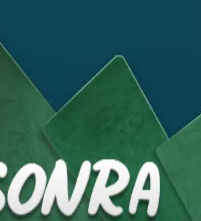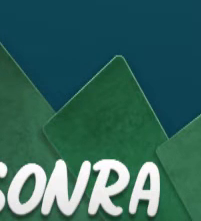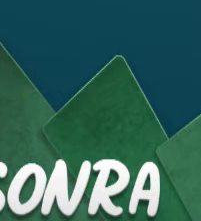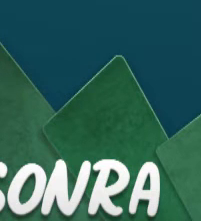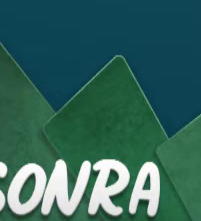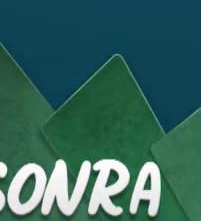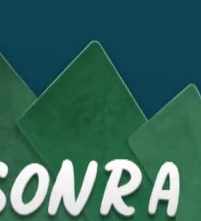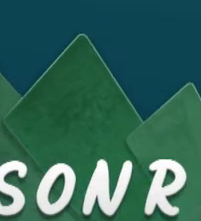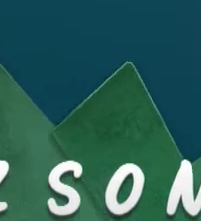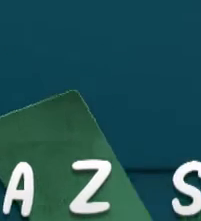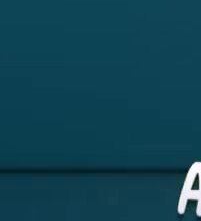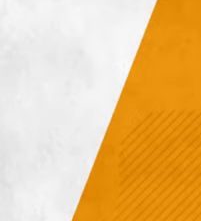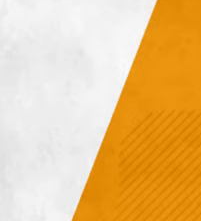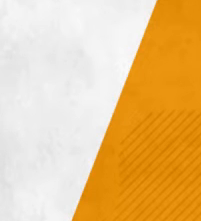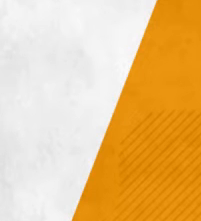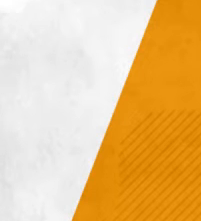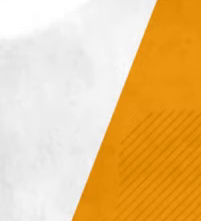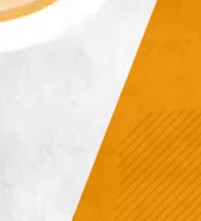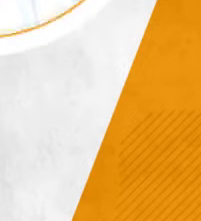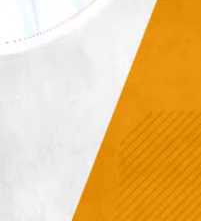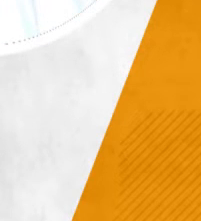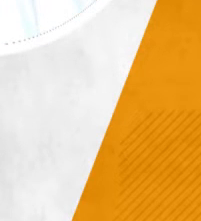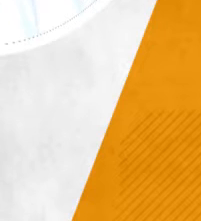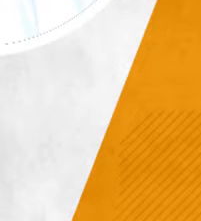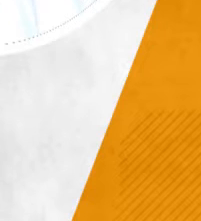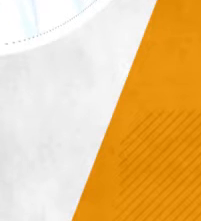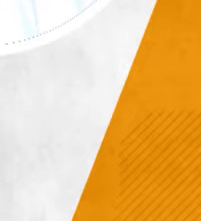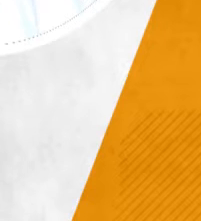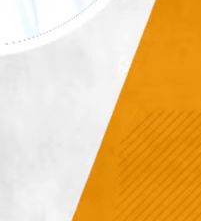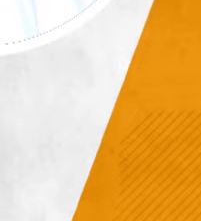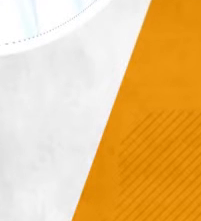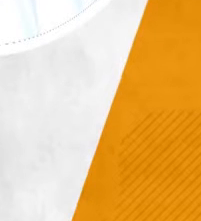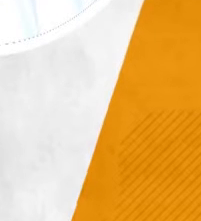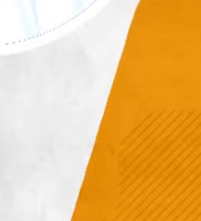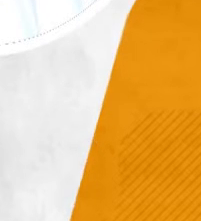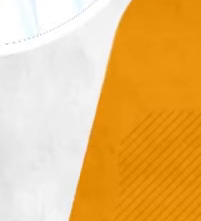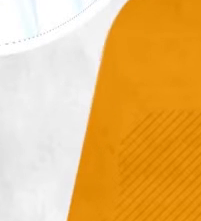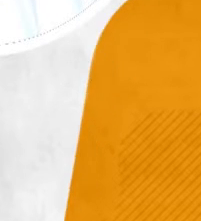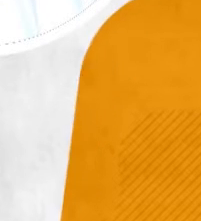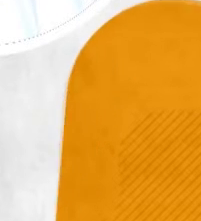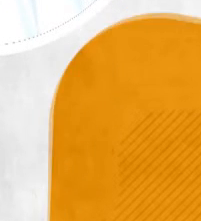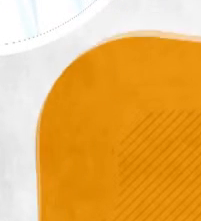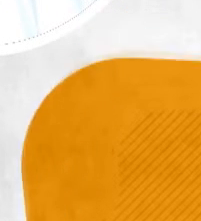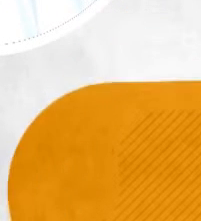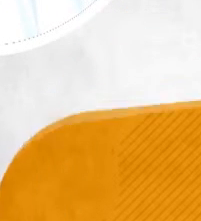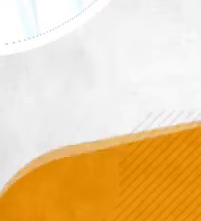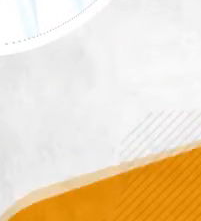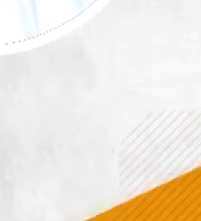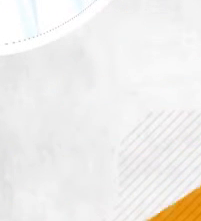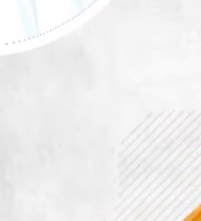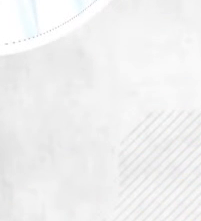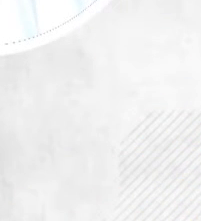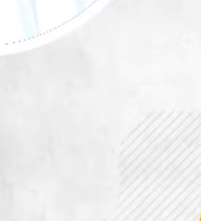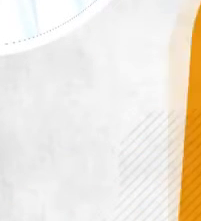eserleri hangileridir? Konuyla ilgili merak edilenleri tarihçi yazar Nermin Taylan az sonra Yeni